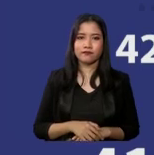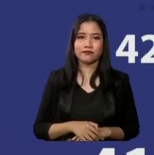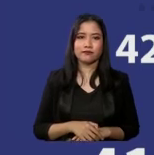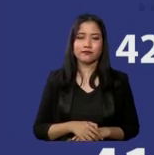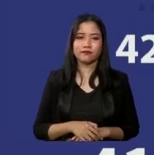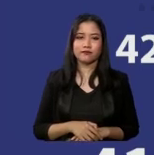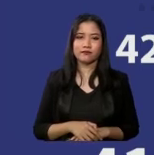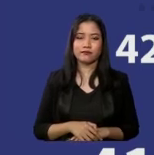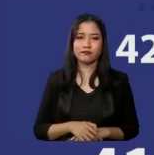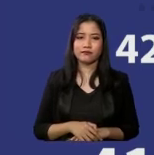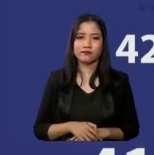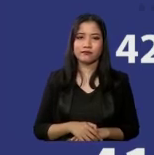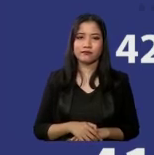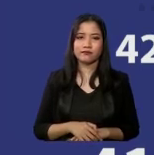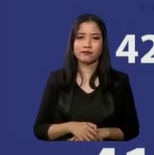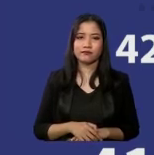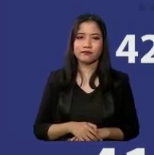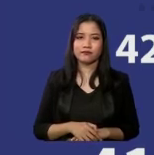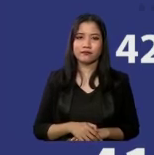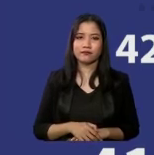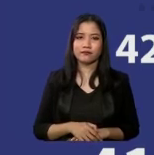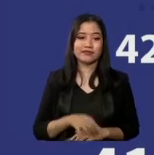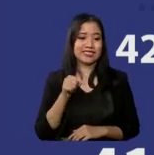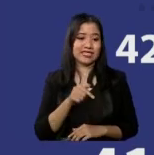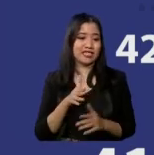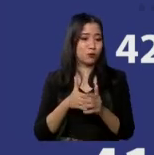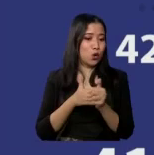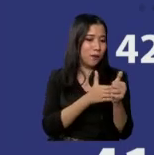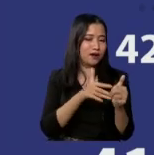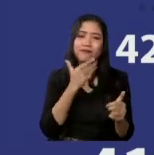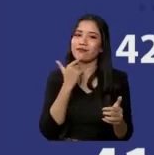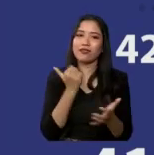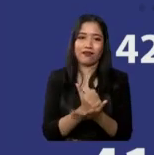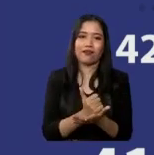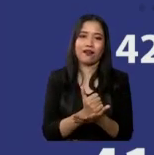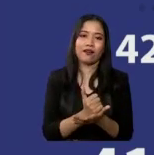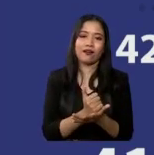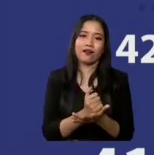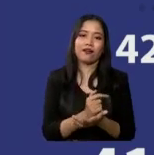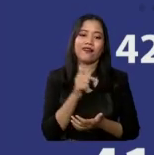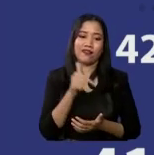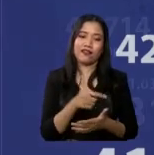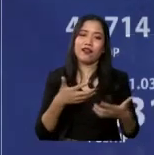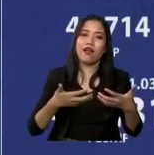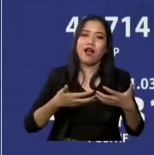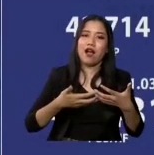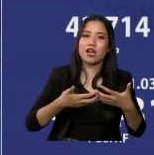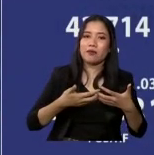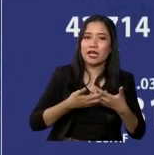pentingnya untuk menjadi pedoman kita bersama bahwa di dalam adaptasi